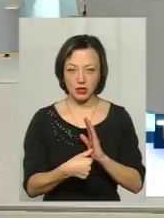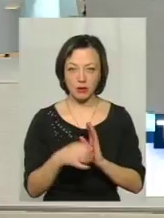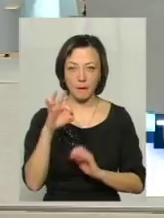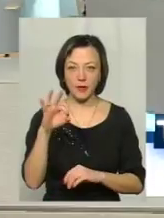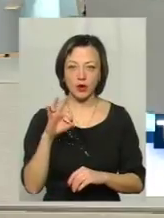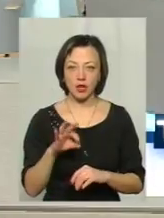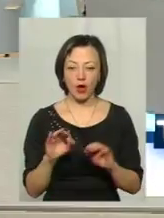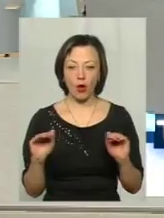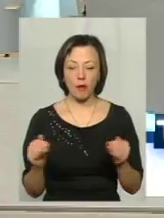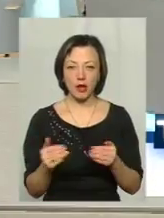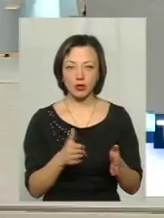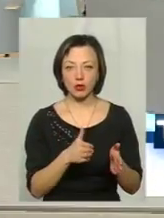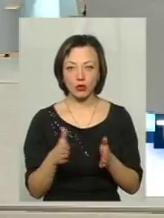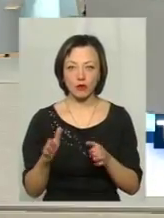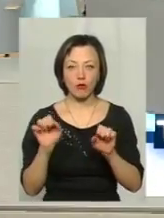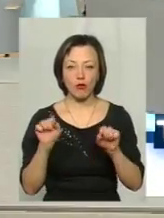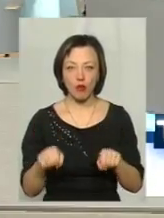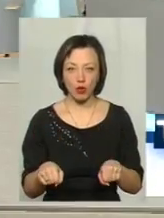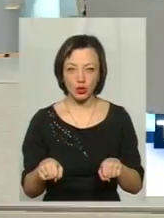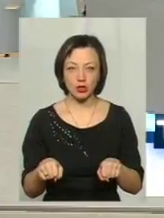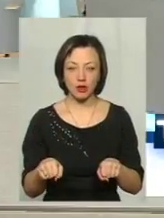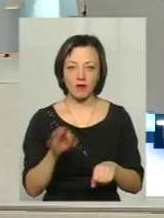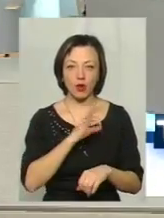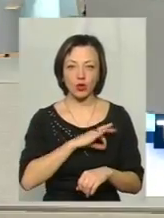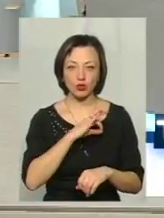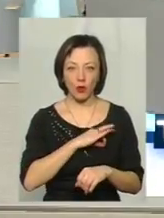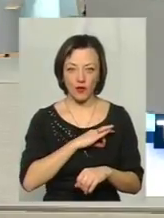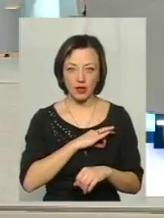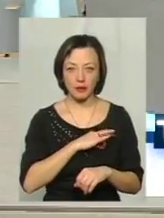42,6%, обмежено готові, тобто їх можна використовувати,